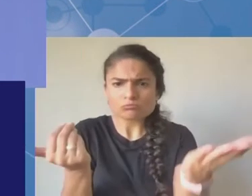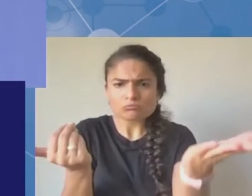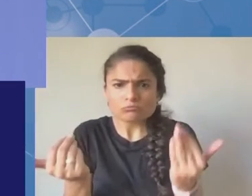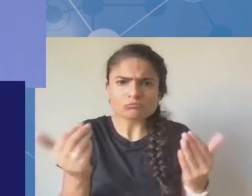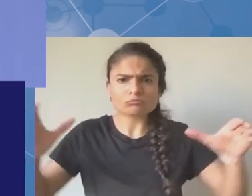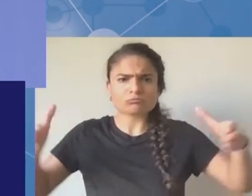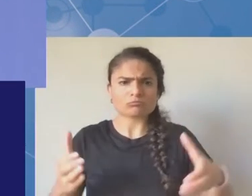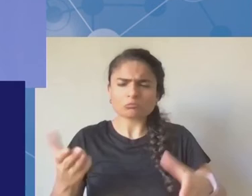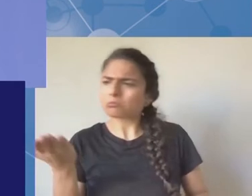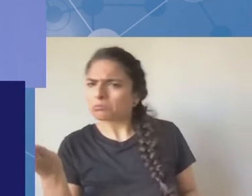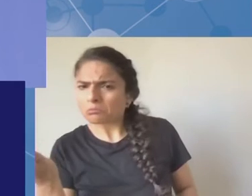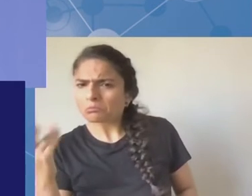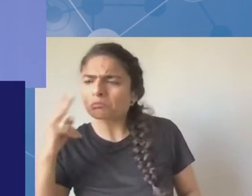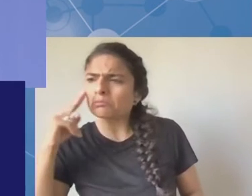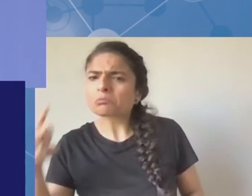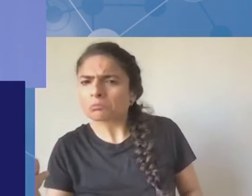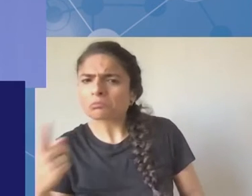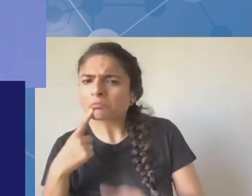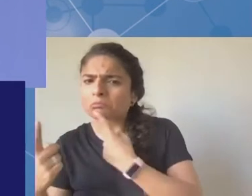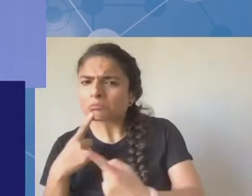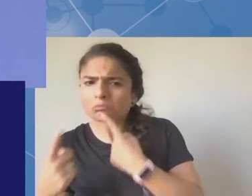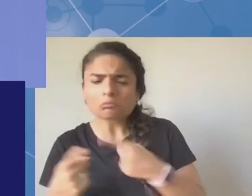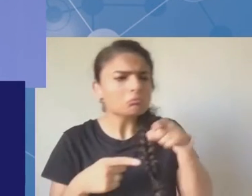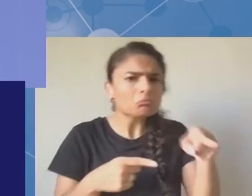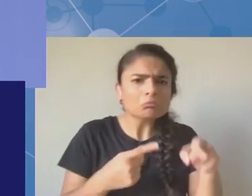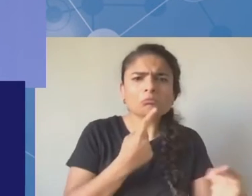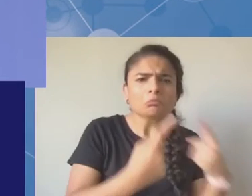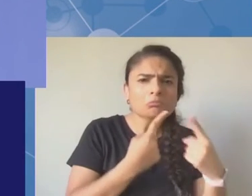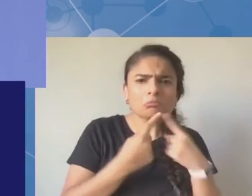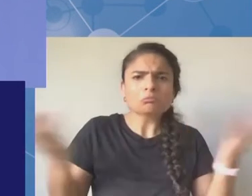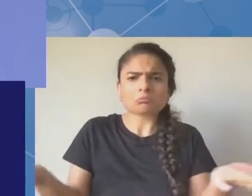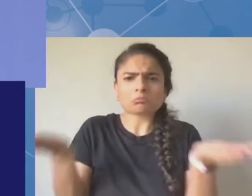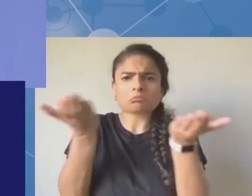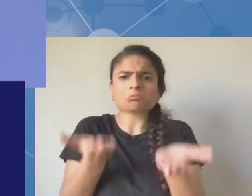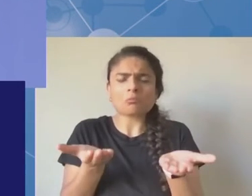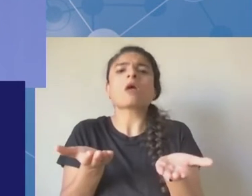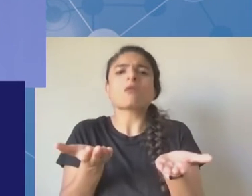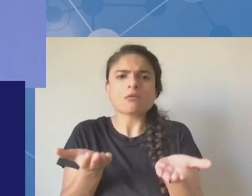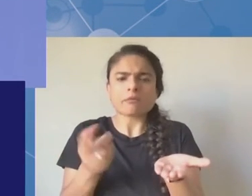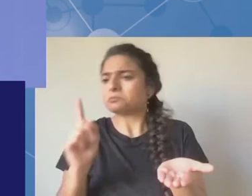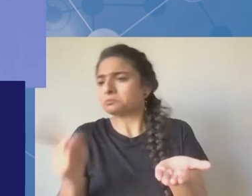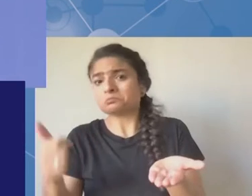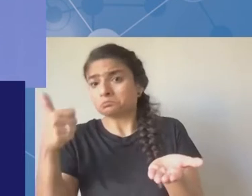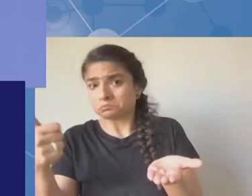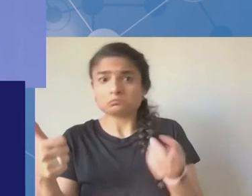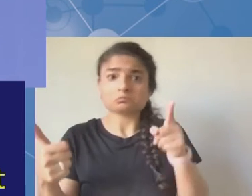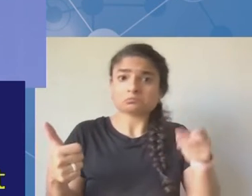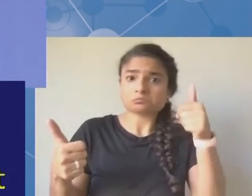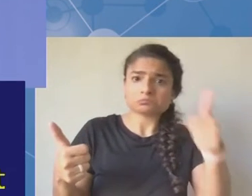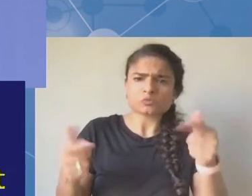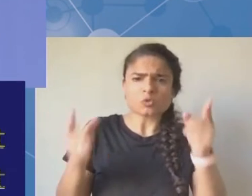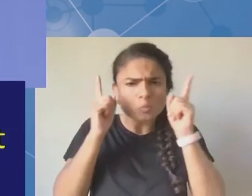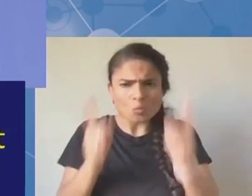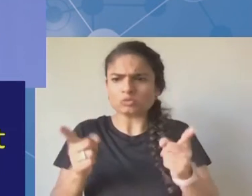всех заинтересованных сторон и групп заинтересованных лиц. Вы правы, дискуссия с участием всех заинтересованных